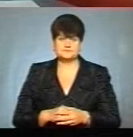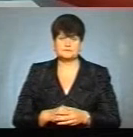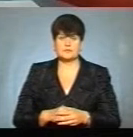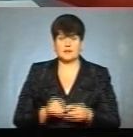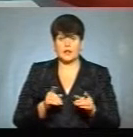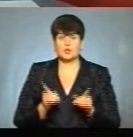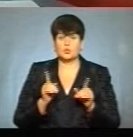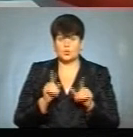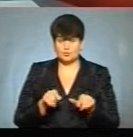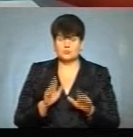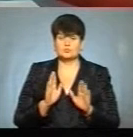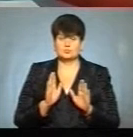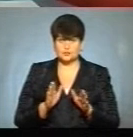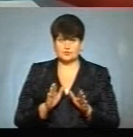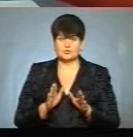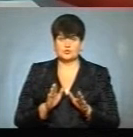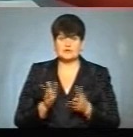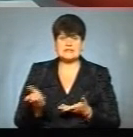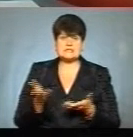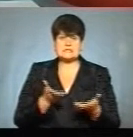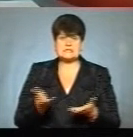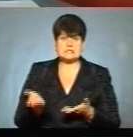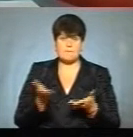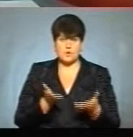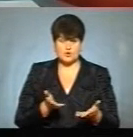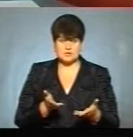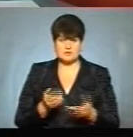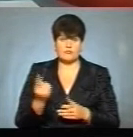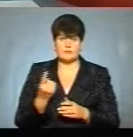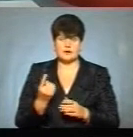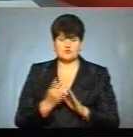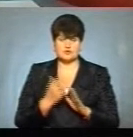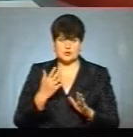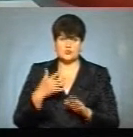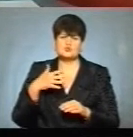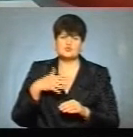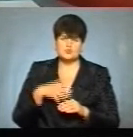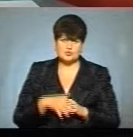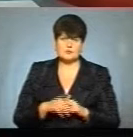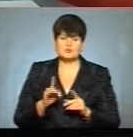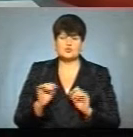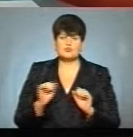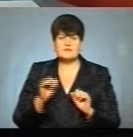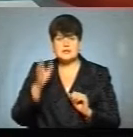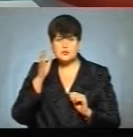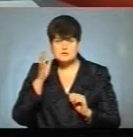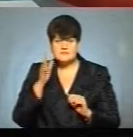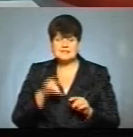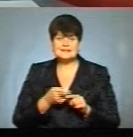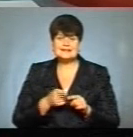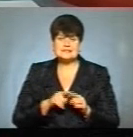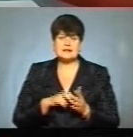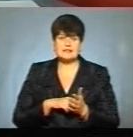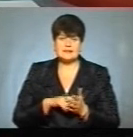Тому будуть певні запрошення. В першу чергу зрозуміло, що управління освіти такий лист